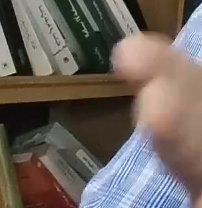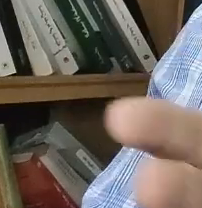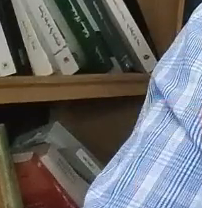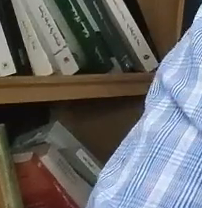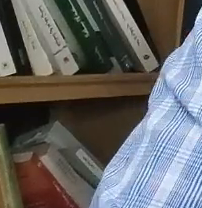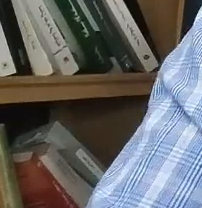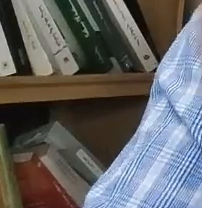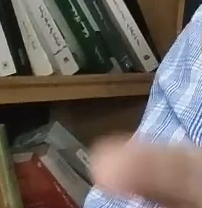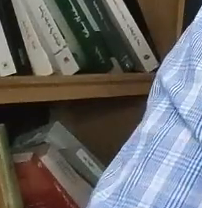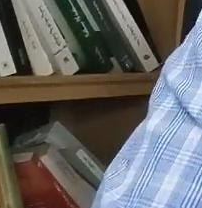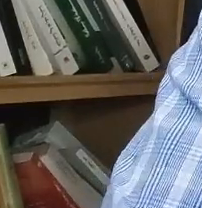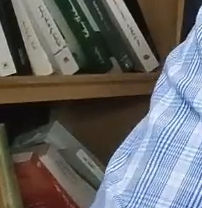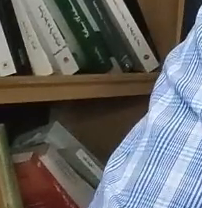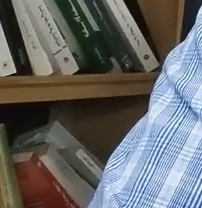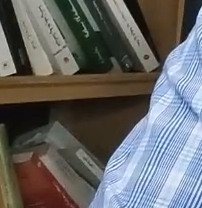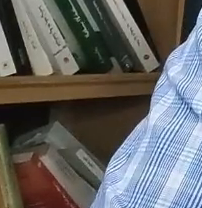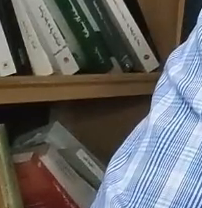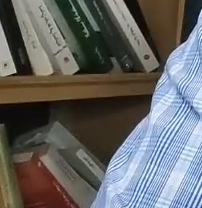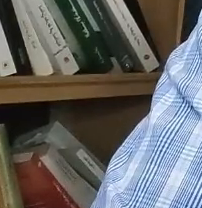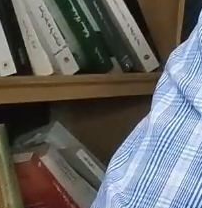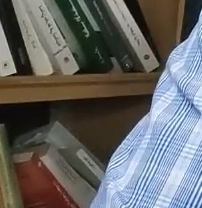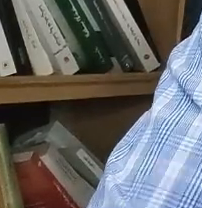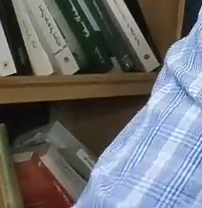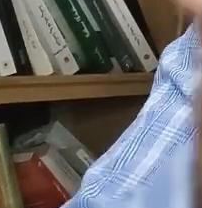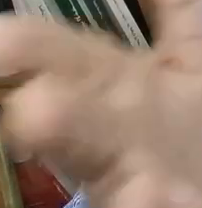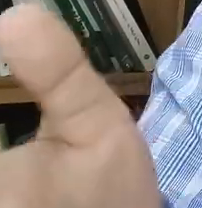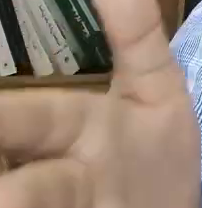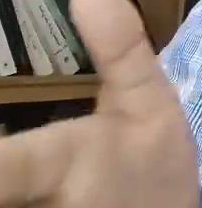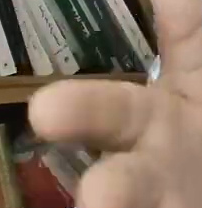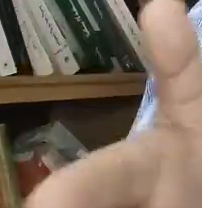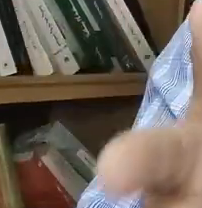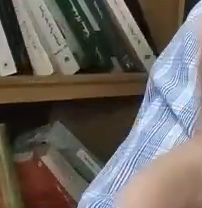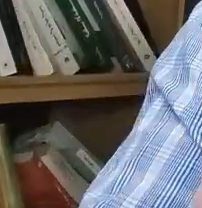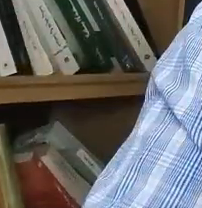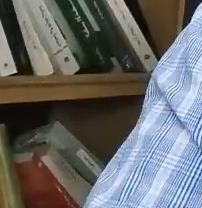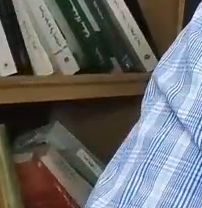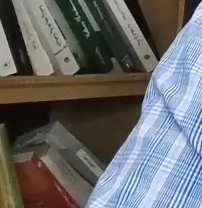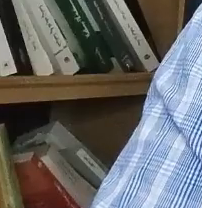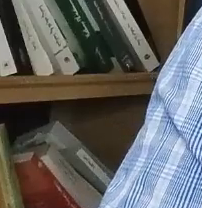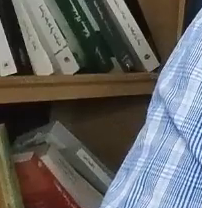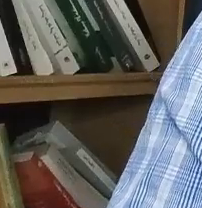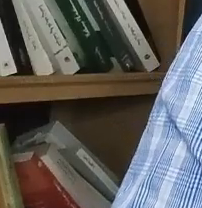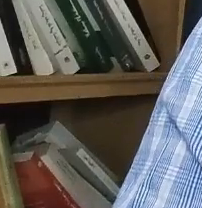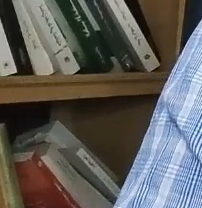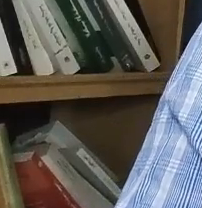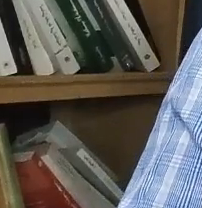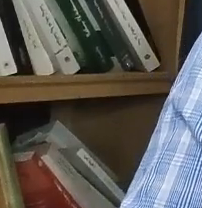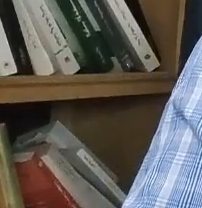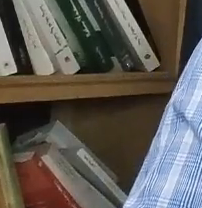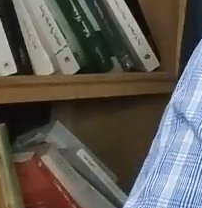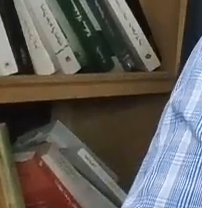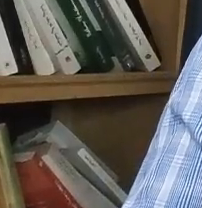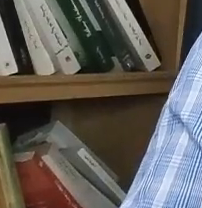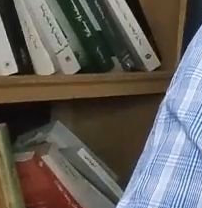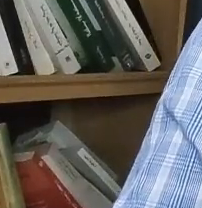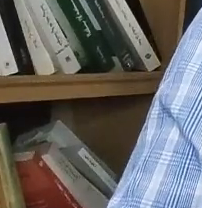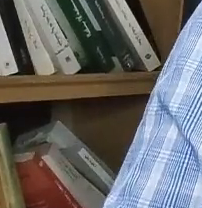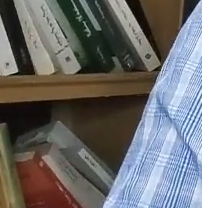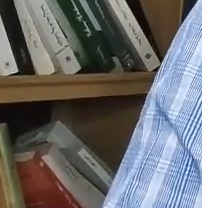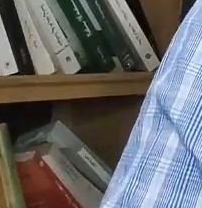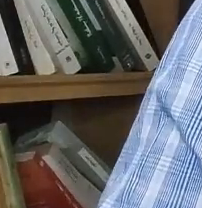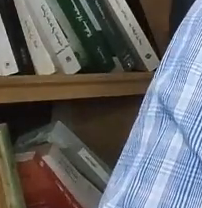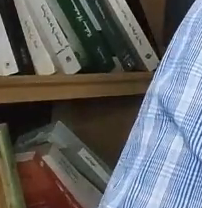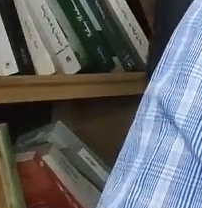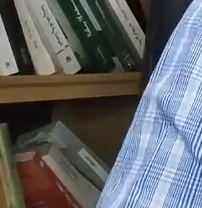وارتقاء الأذواق وسمو الفن. هناك من يطرح سؤال حول ما الفرق بين الفن في